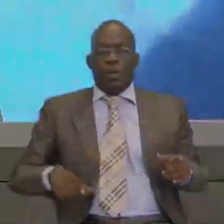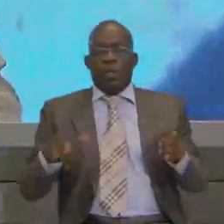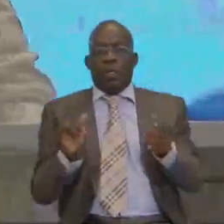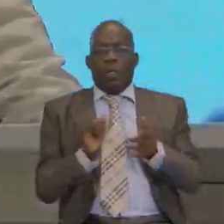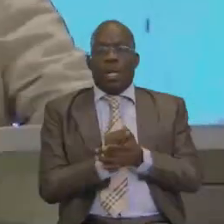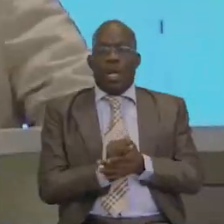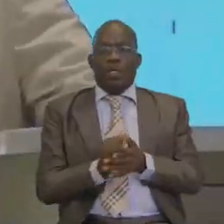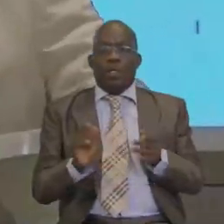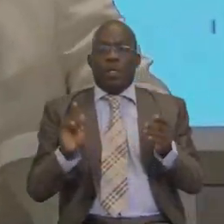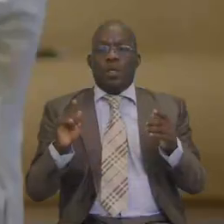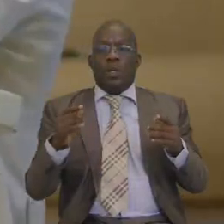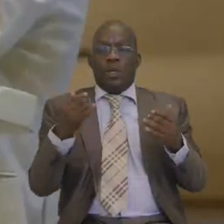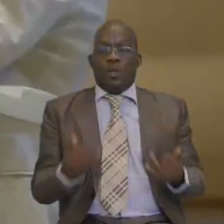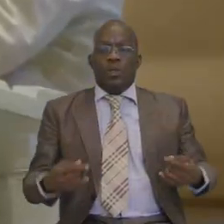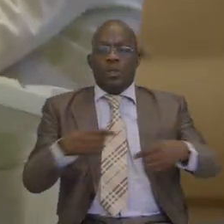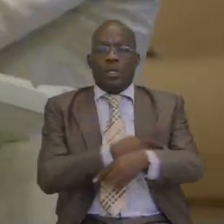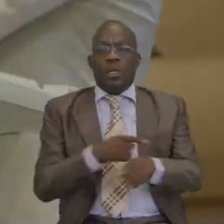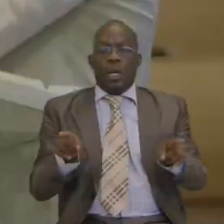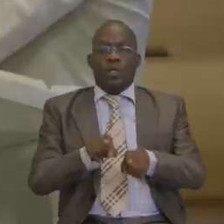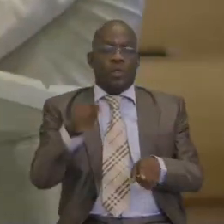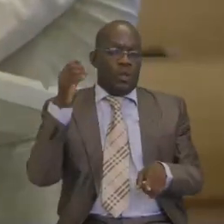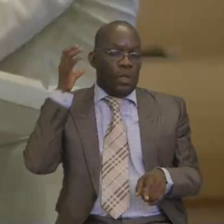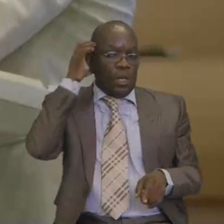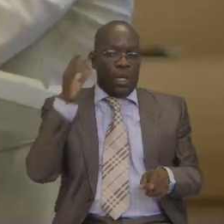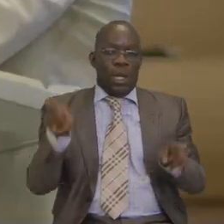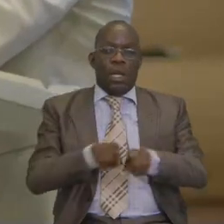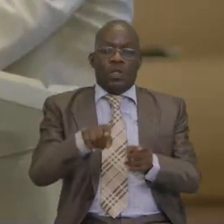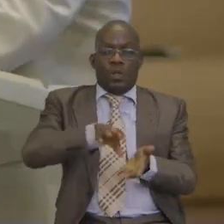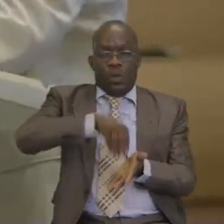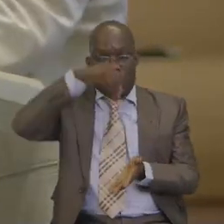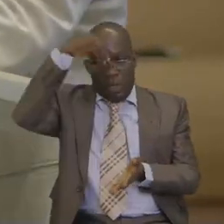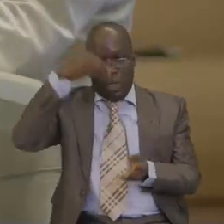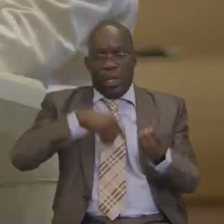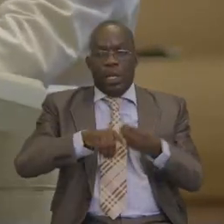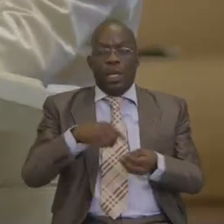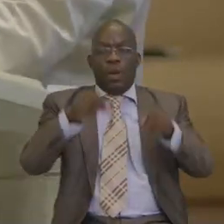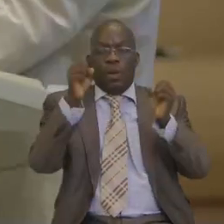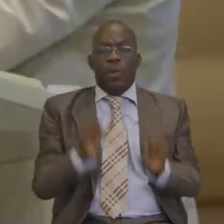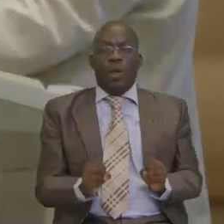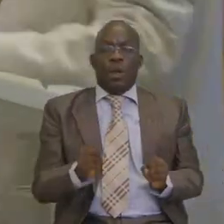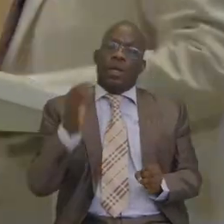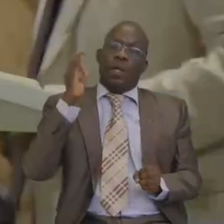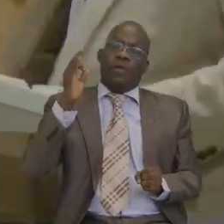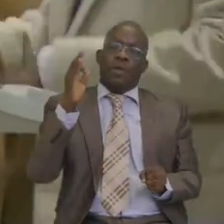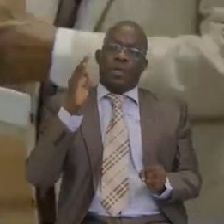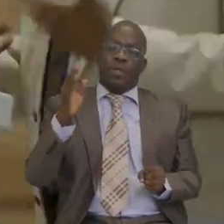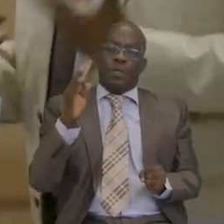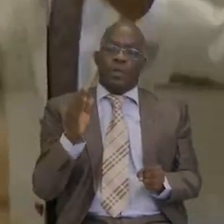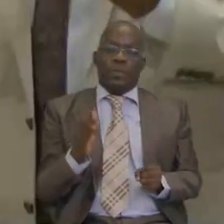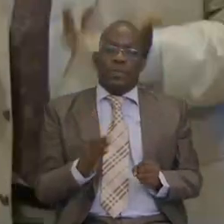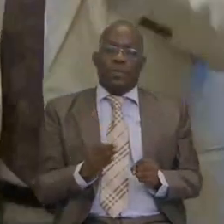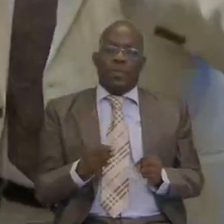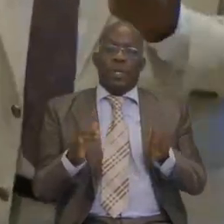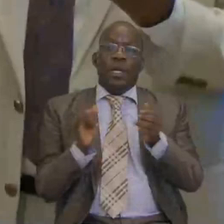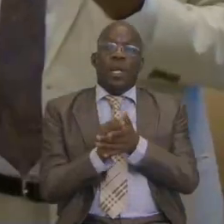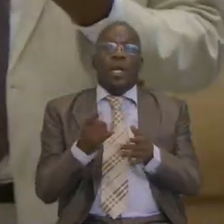qu'aujourd'hui, comme tu entends, comme tu apprends, au sujet de la puissance pour